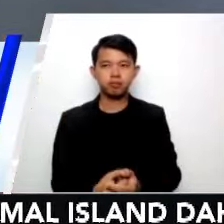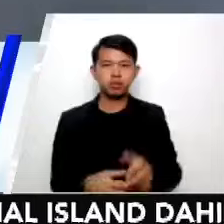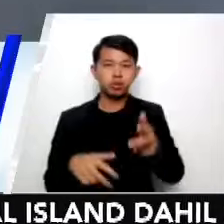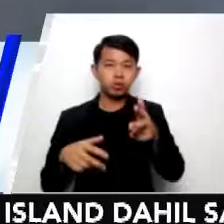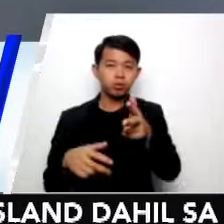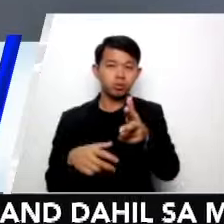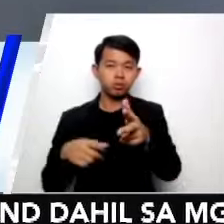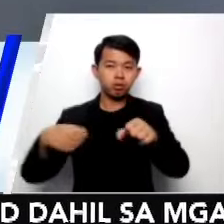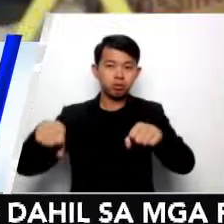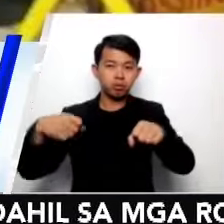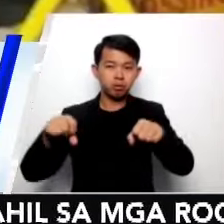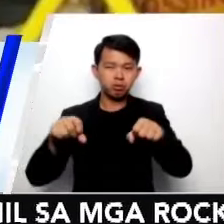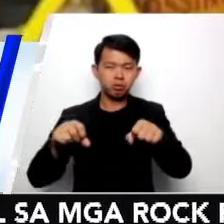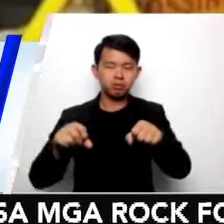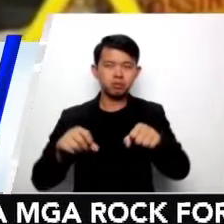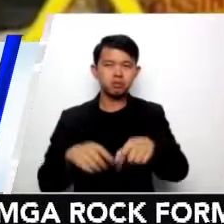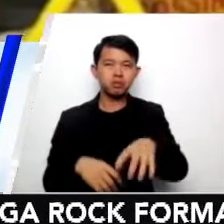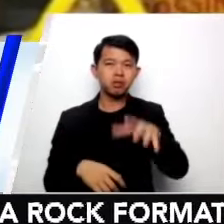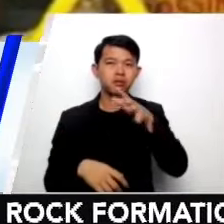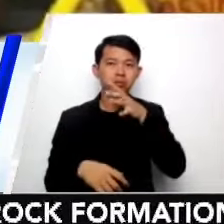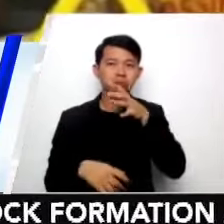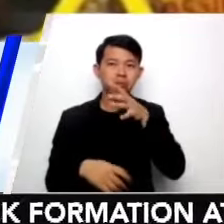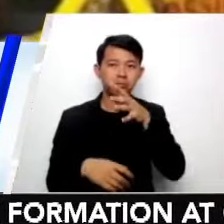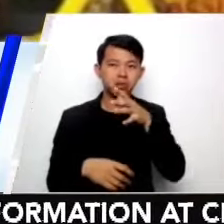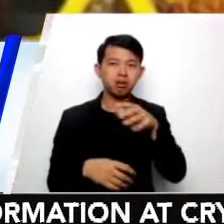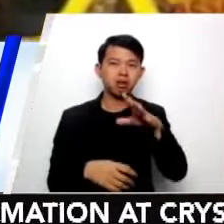motorsiklo, gayon din ang isa pang rider.